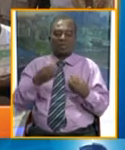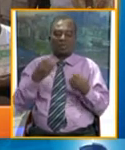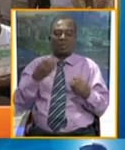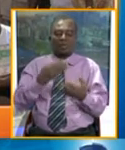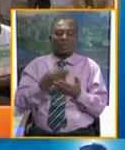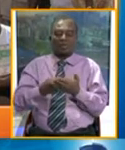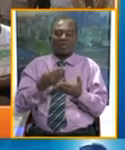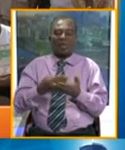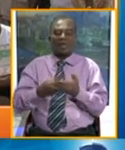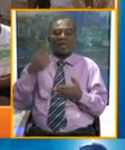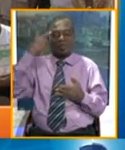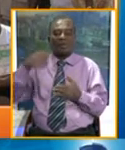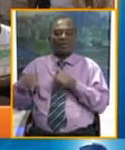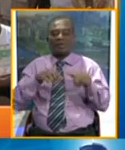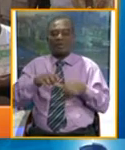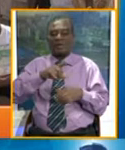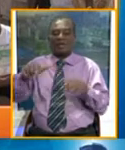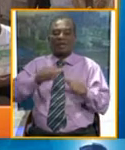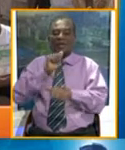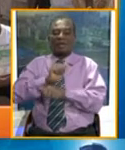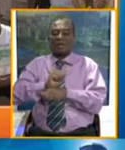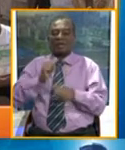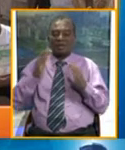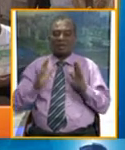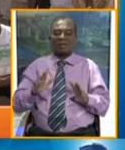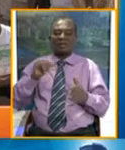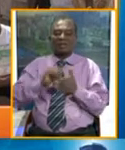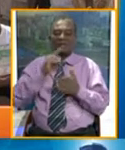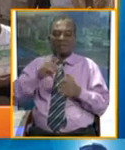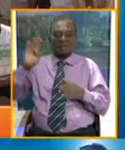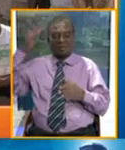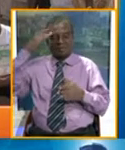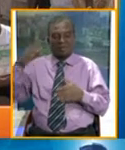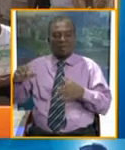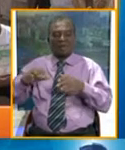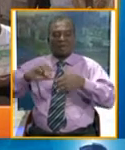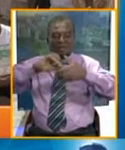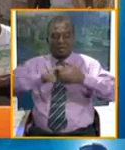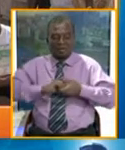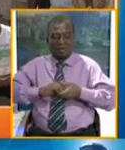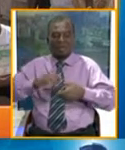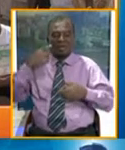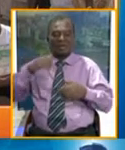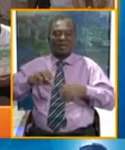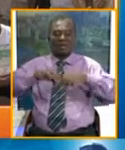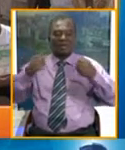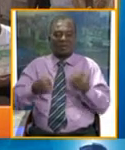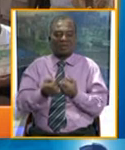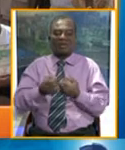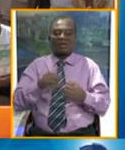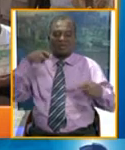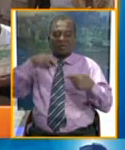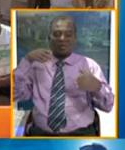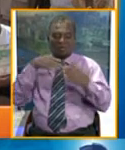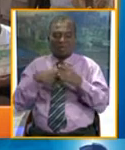leurs activités génératrices de revenus. C'est la ministre de la Solidarité, de la Cohésion sociale et de la lutte contre la pauvreté,